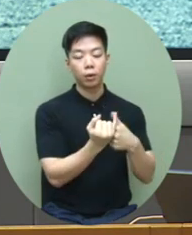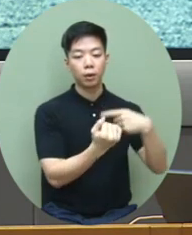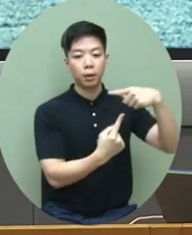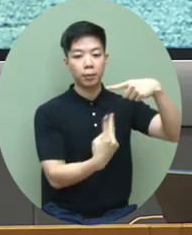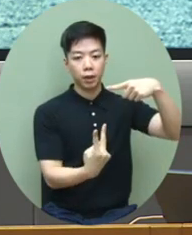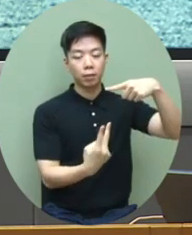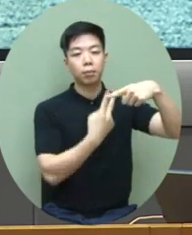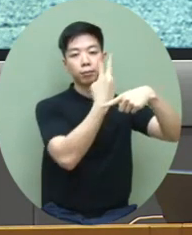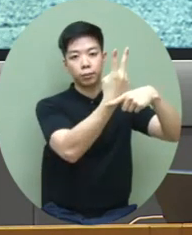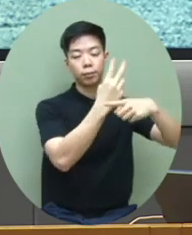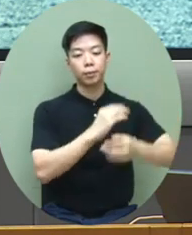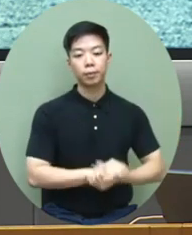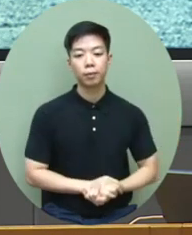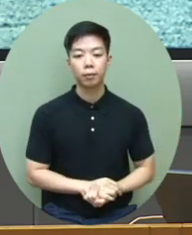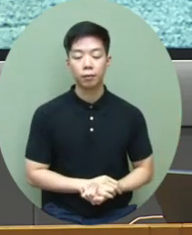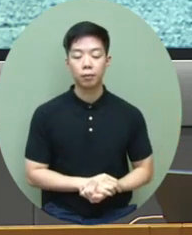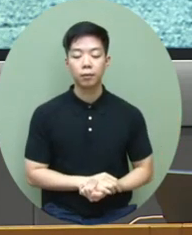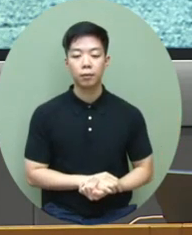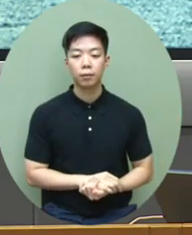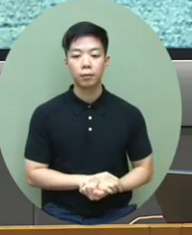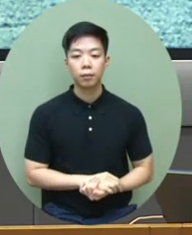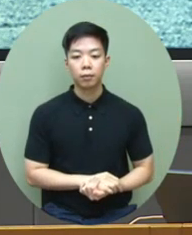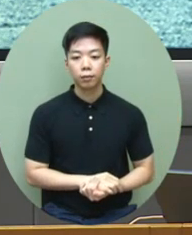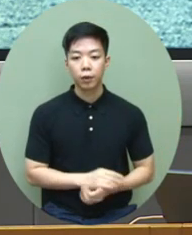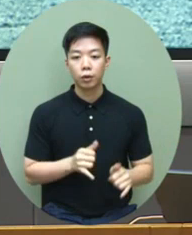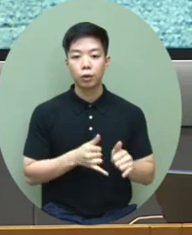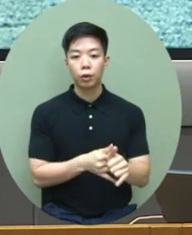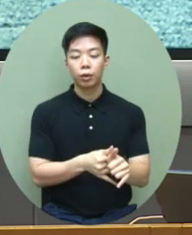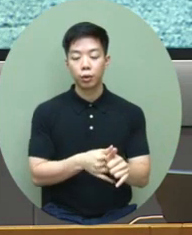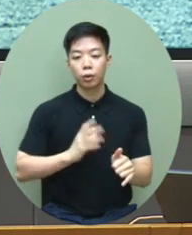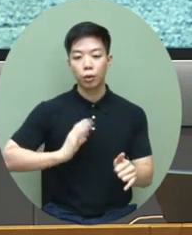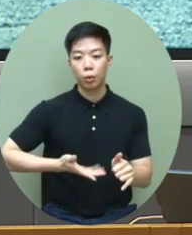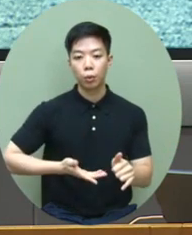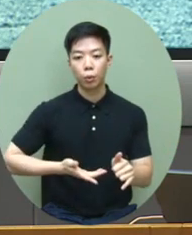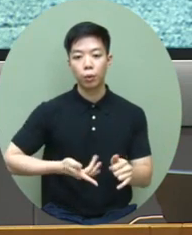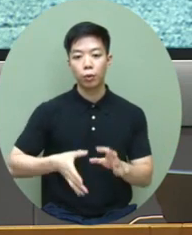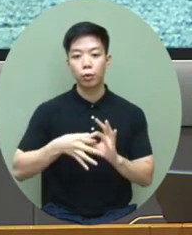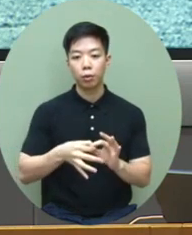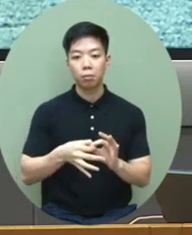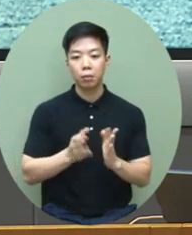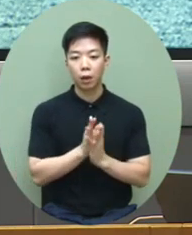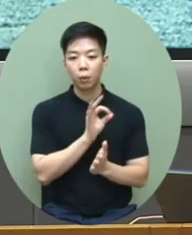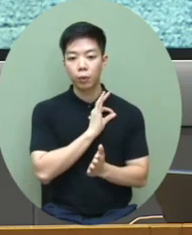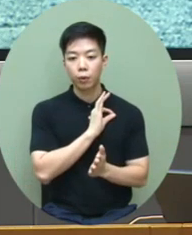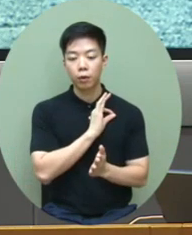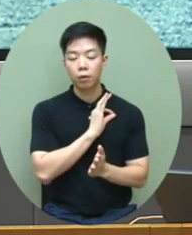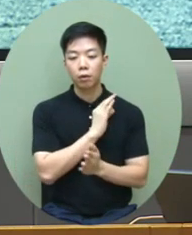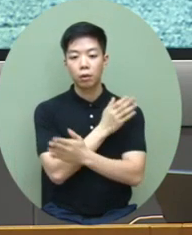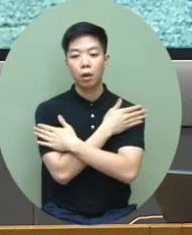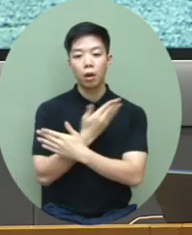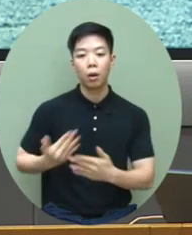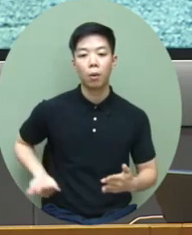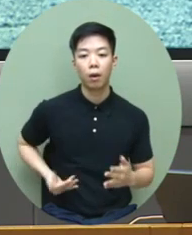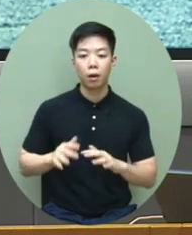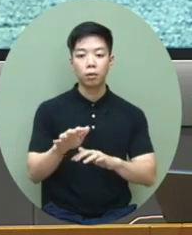確診。循道衛理聯合教會外華村